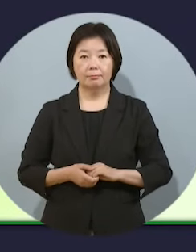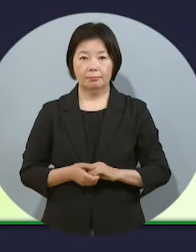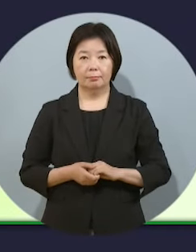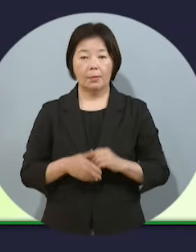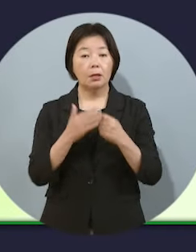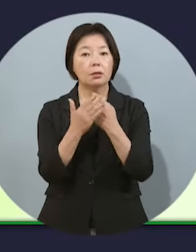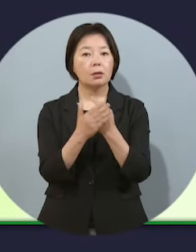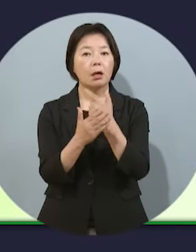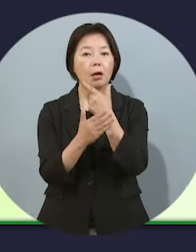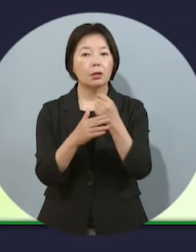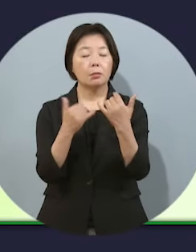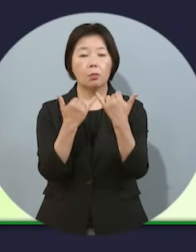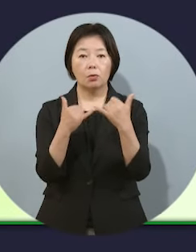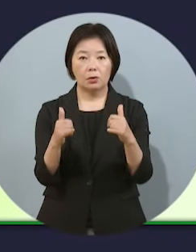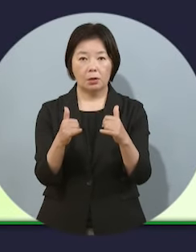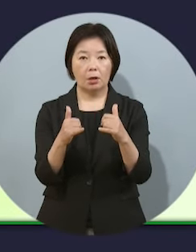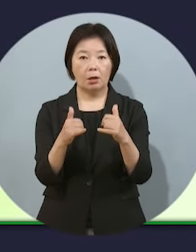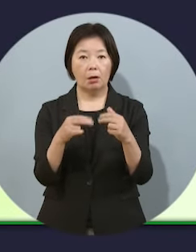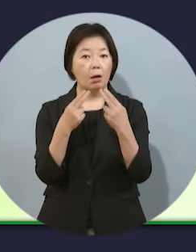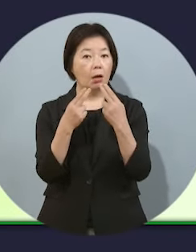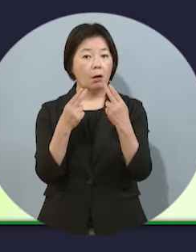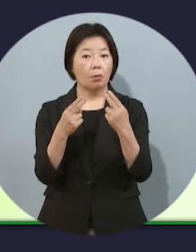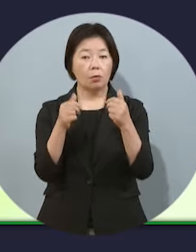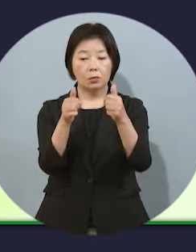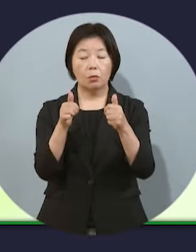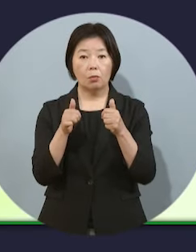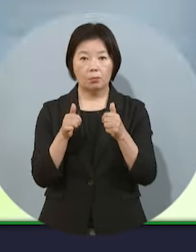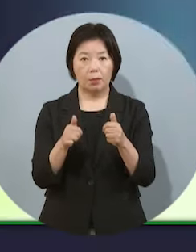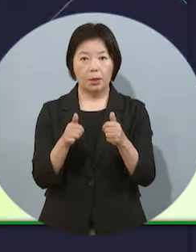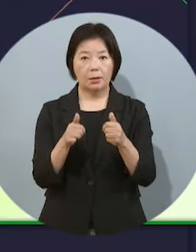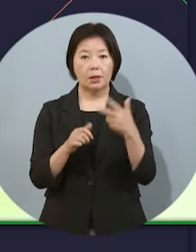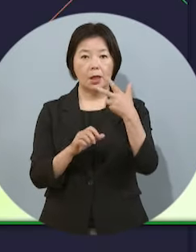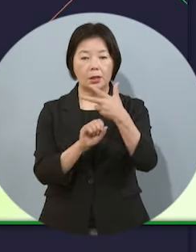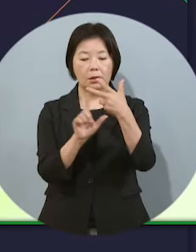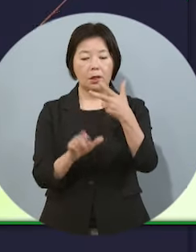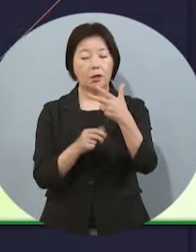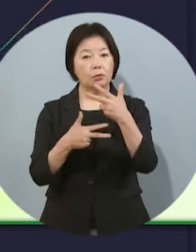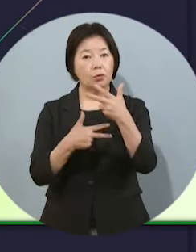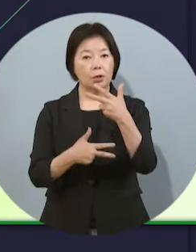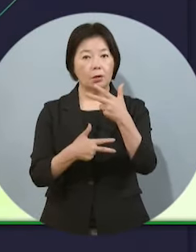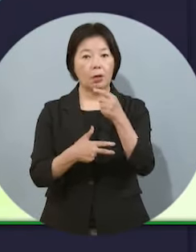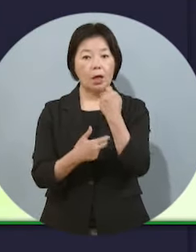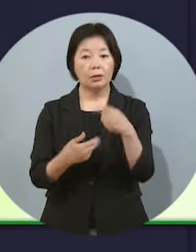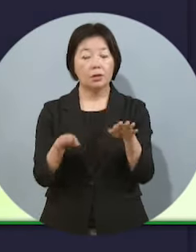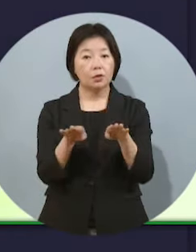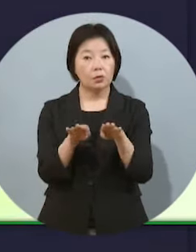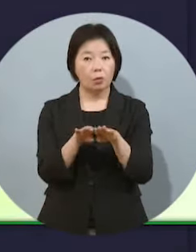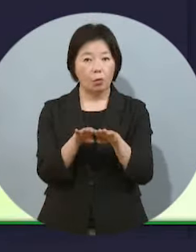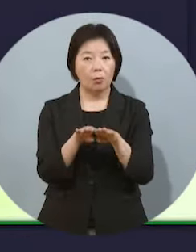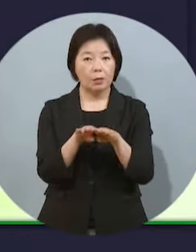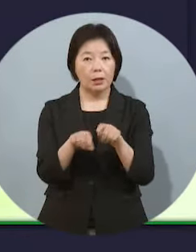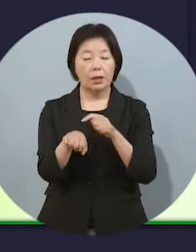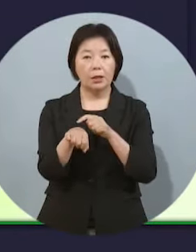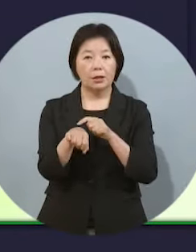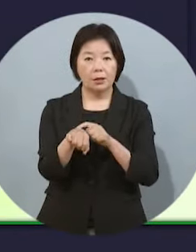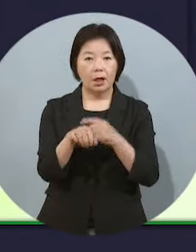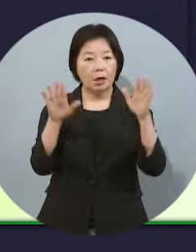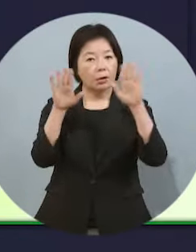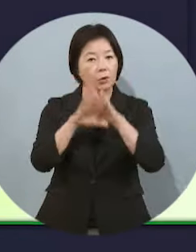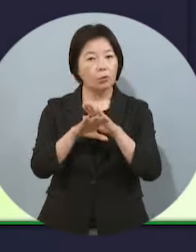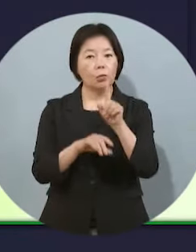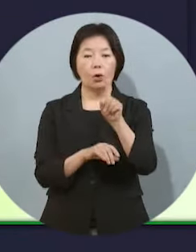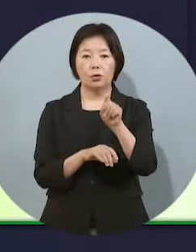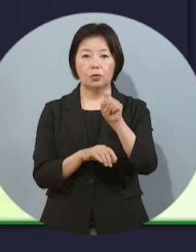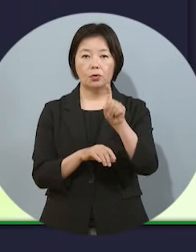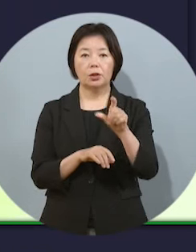参加を希望する人は公式ホームページで来月7日日曜日の午後11時59分まで